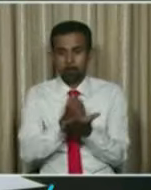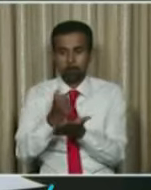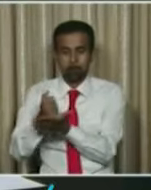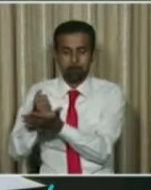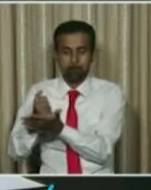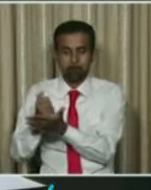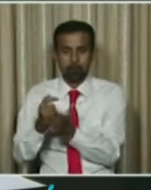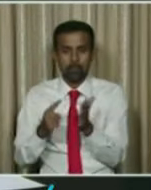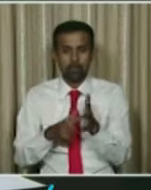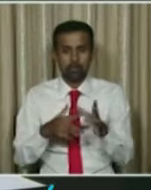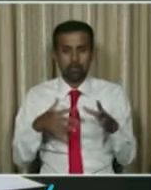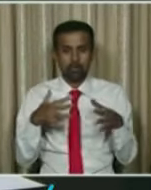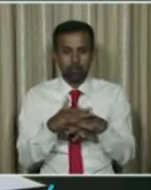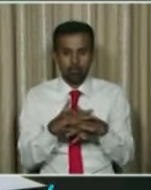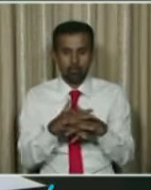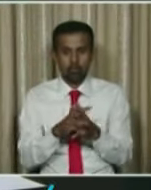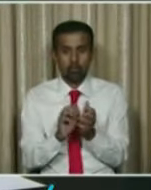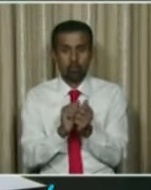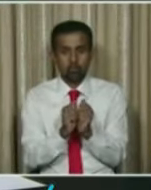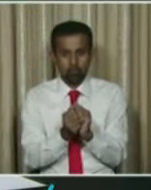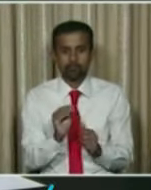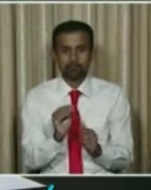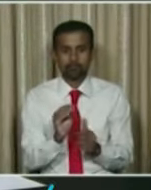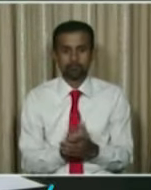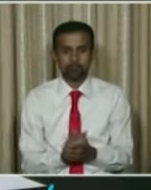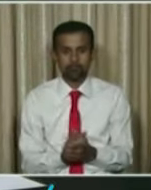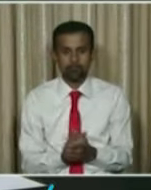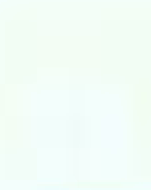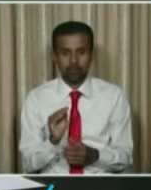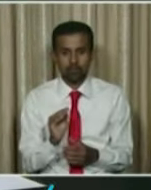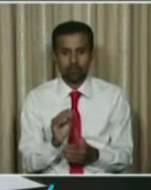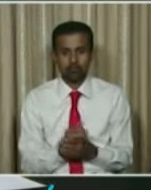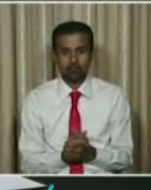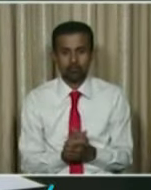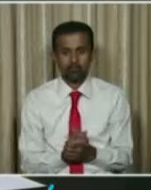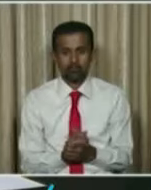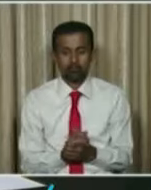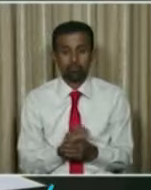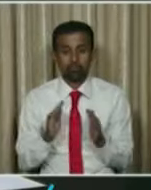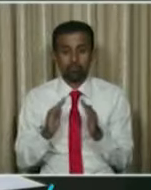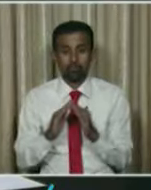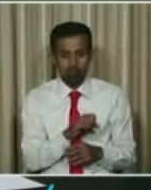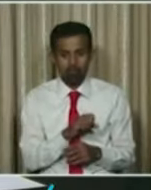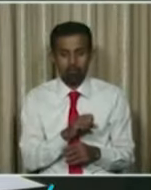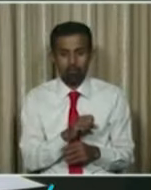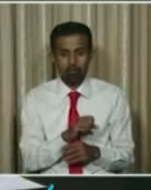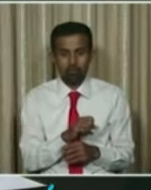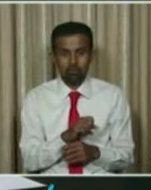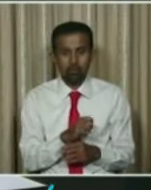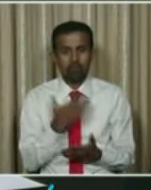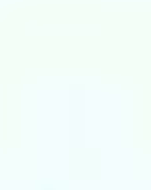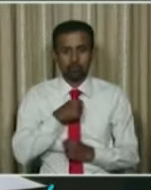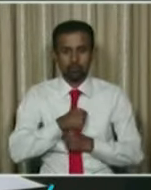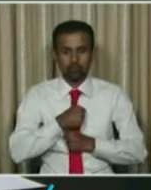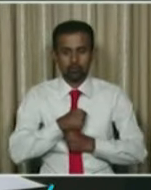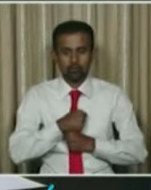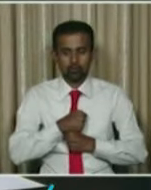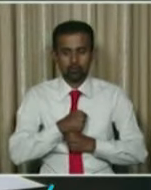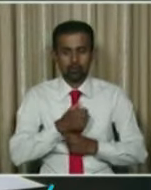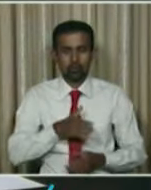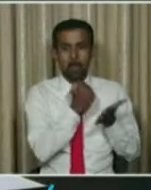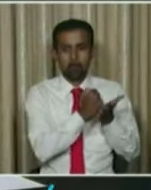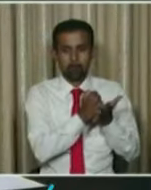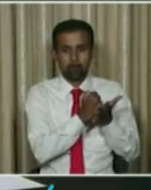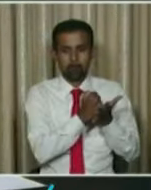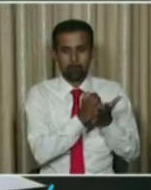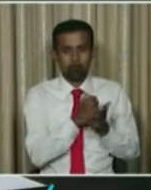ඒ නීති පද්ධතියේ මොකක් හරි වෙනසක් සිදු වෙනවා නම් ඒ සිදු වෙන තෙක් මේ පරාටේ එක්සිකියුෂන්ස් අත්හිටවන්න කියන එක. මහා බැංකුව